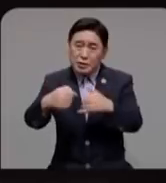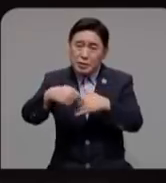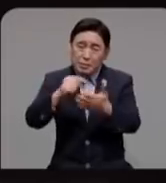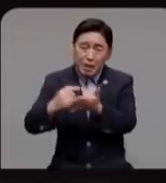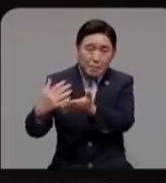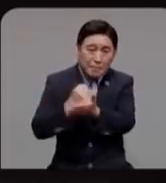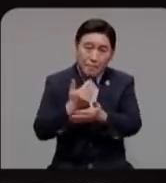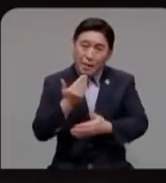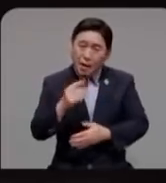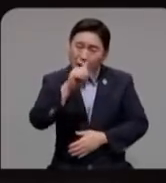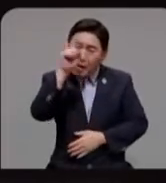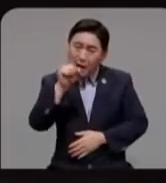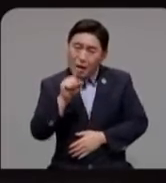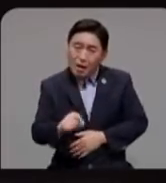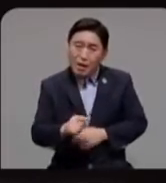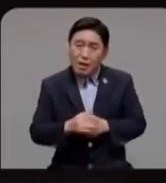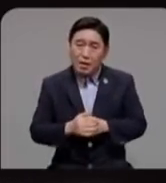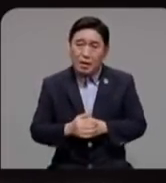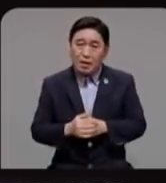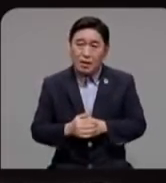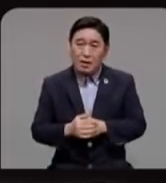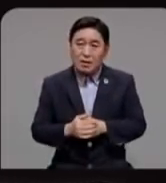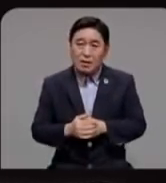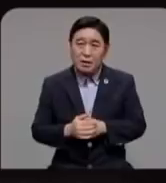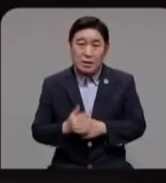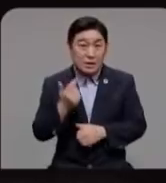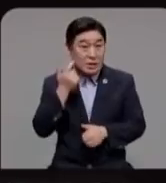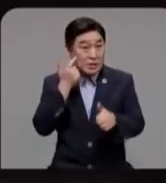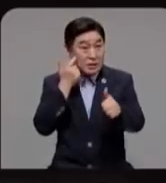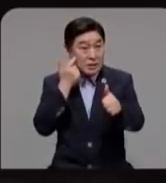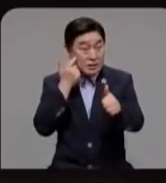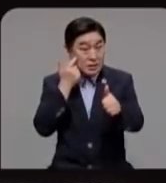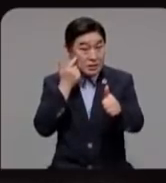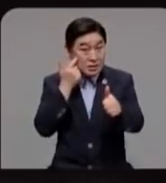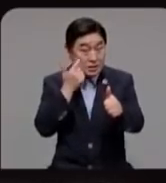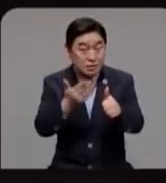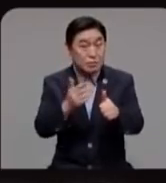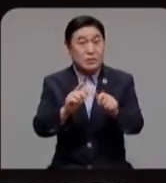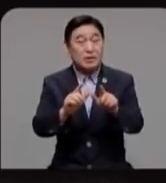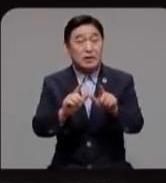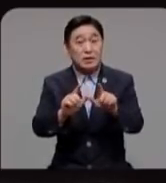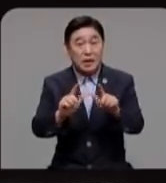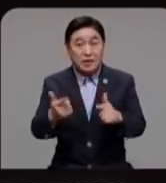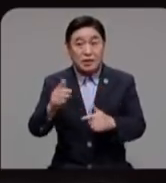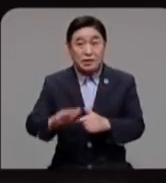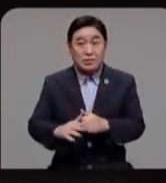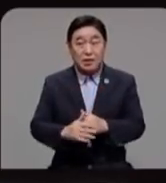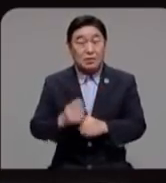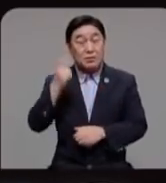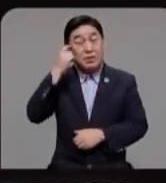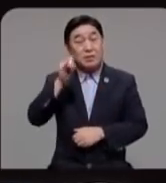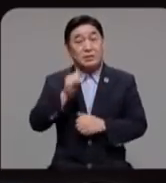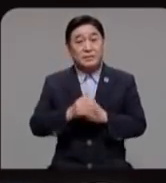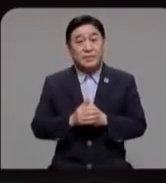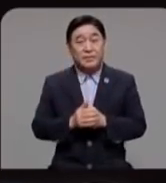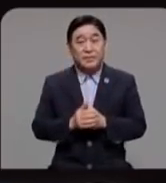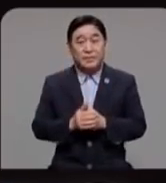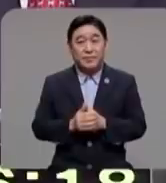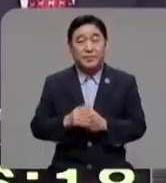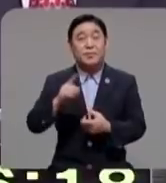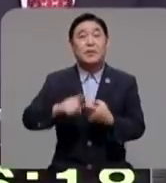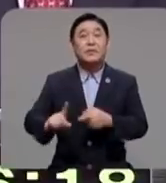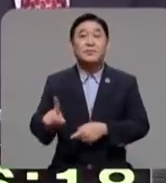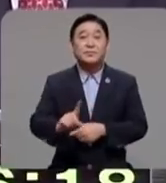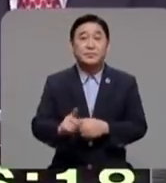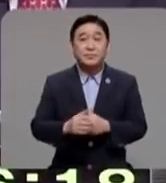있느냐. 저는 뭐 이건 뭐 질문은 뭐 서로 이렇게 자유롭게 하는 그런 분위기는 아닙니다만은 예. 그런 생각이 좀 듭니다. 그 점에